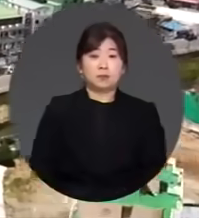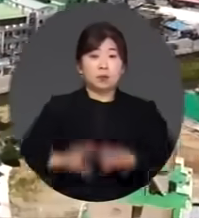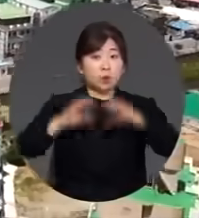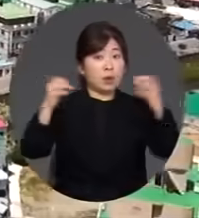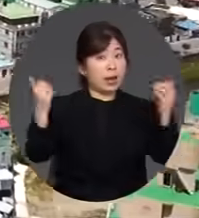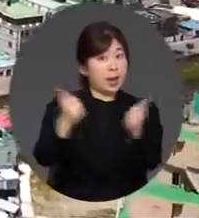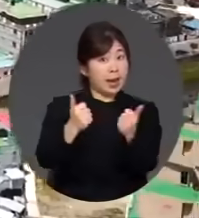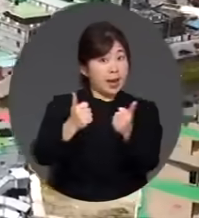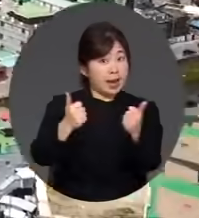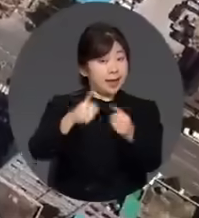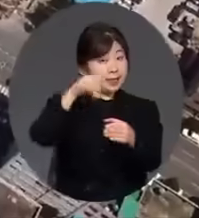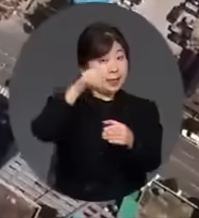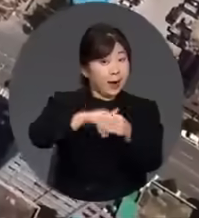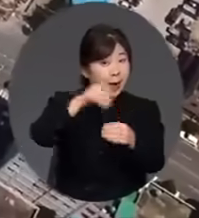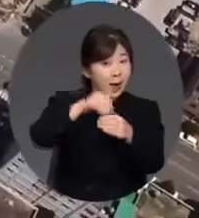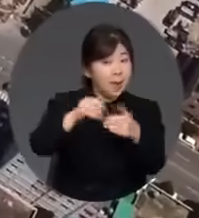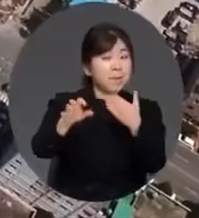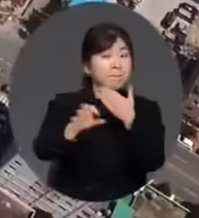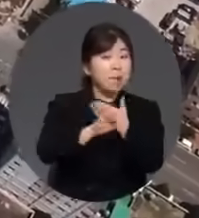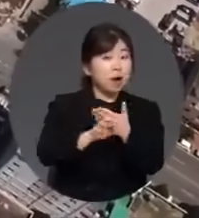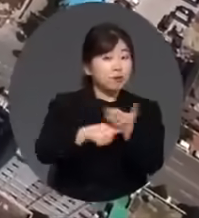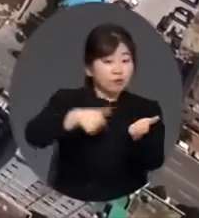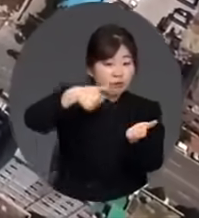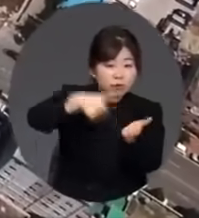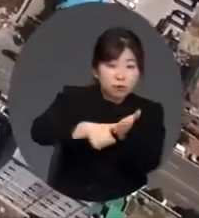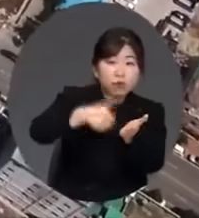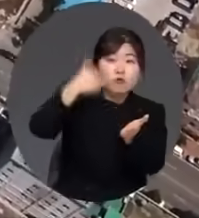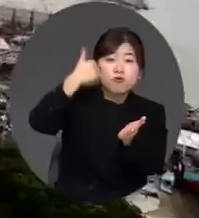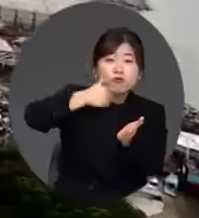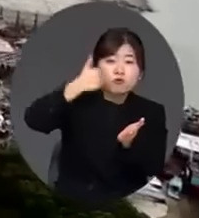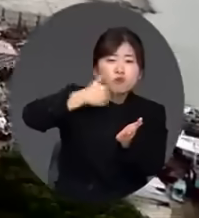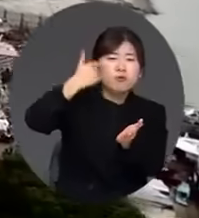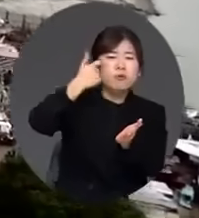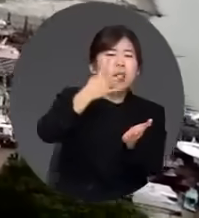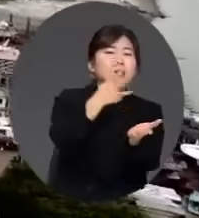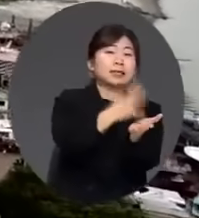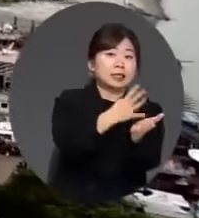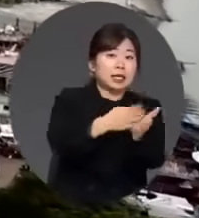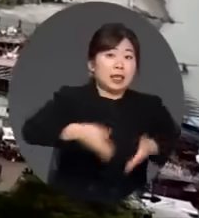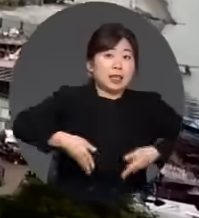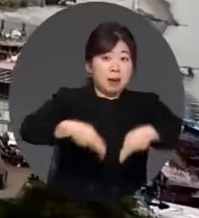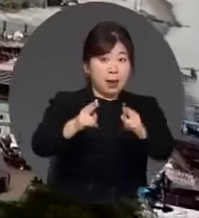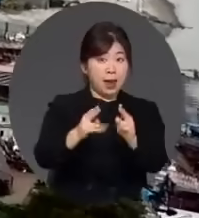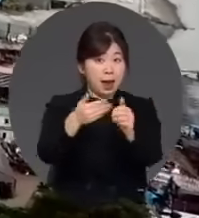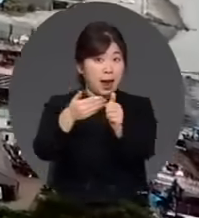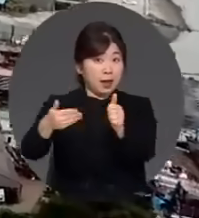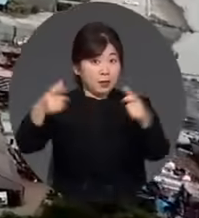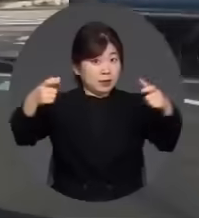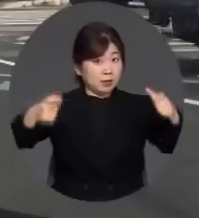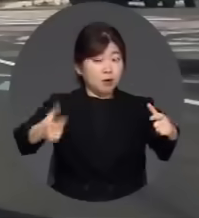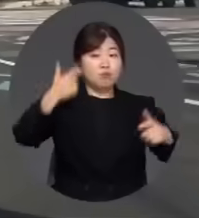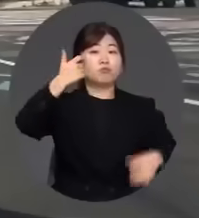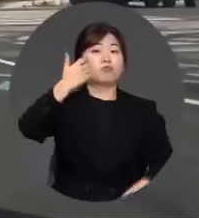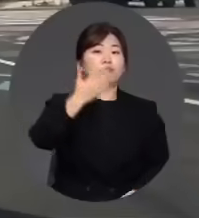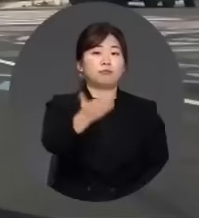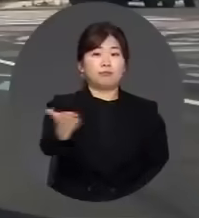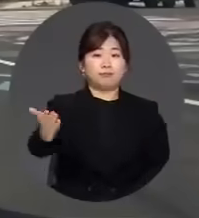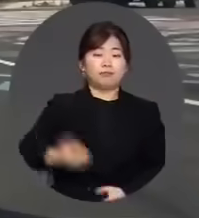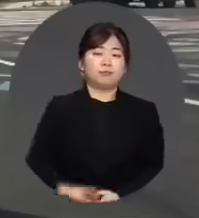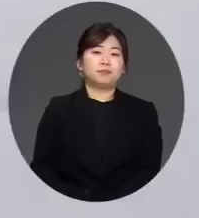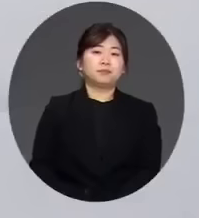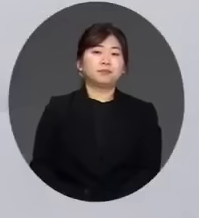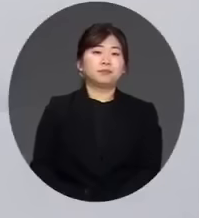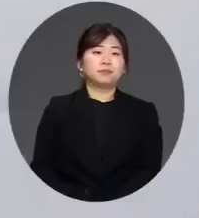22대 국회의원 선거 1이라면 어느 정당에 투표할지 사천시 남해군 하동근 선거구 유권자들에게